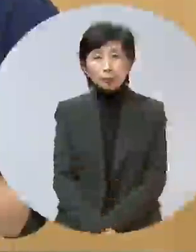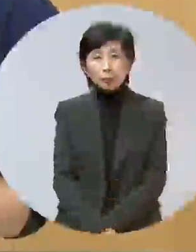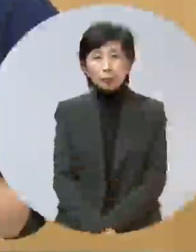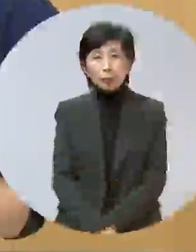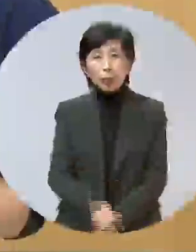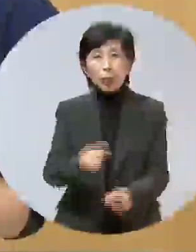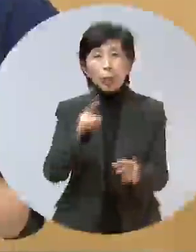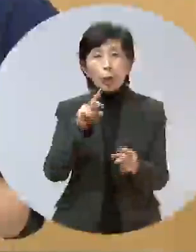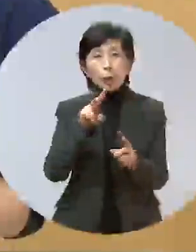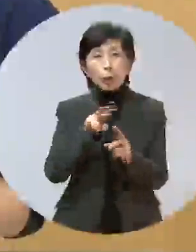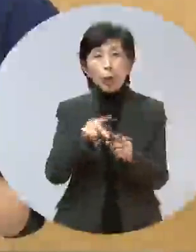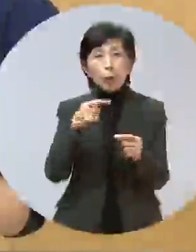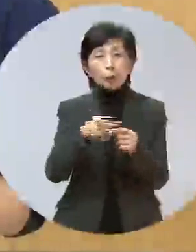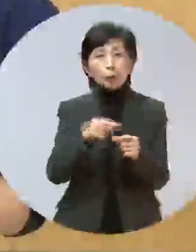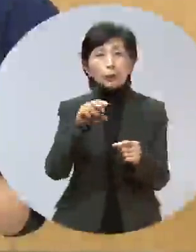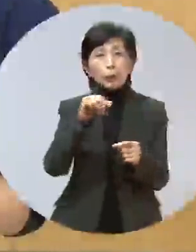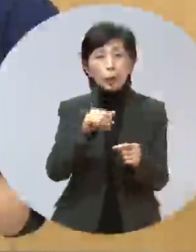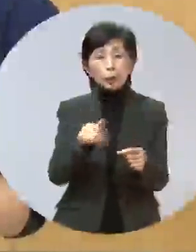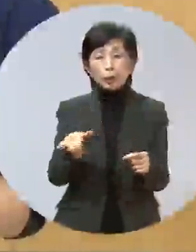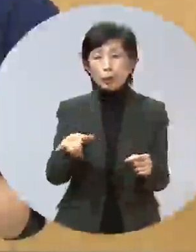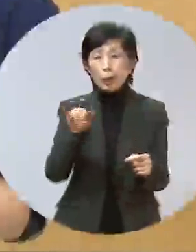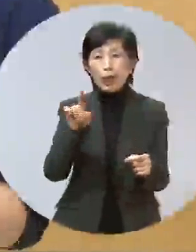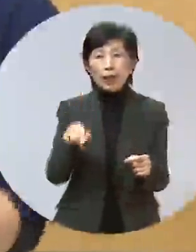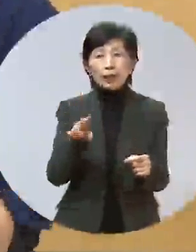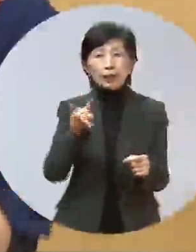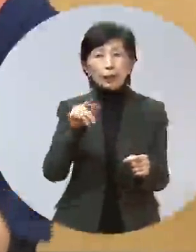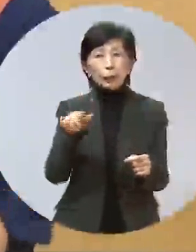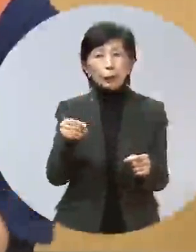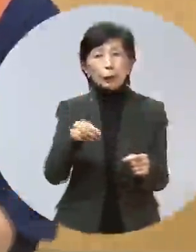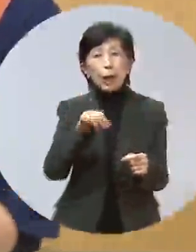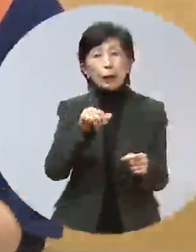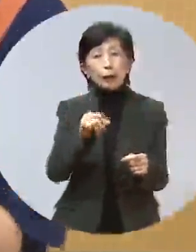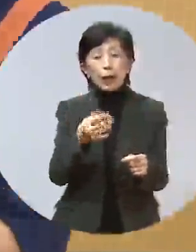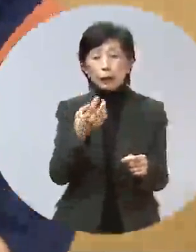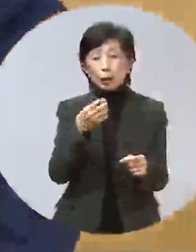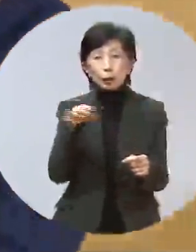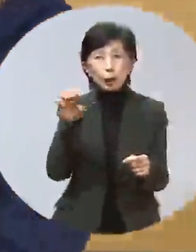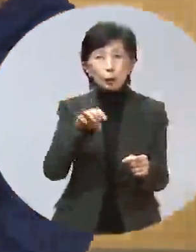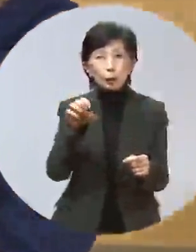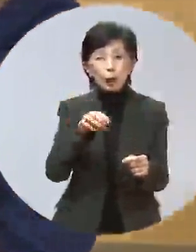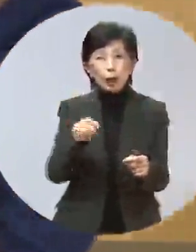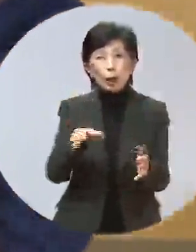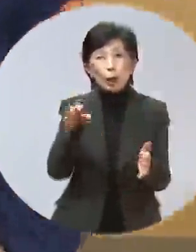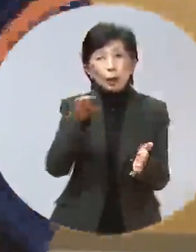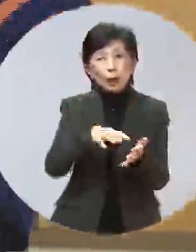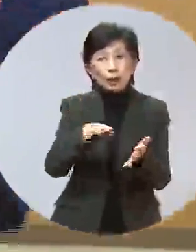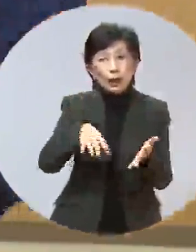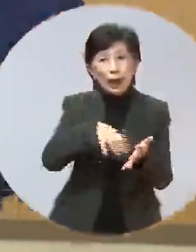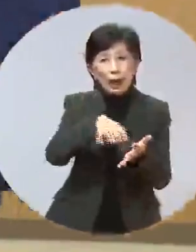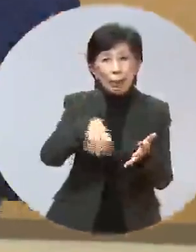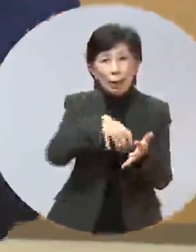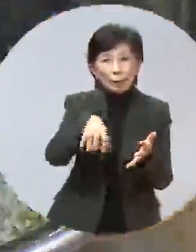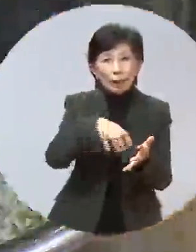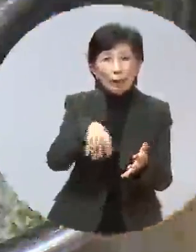小麦粉にベーキングパウダーと食塩を入れてふるいにかけていきます。 はい、入れちゃいます。